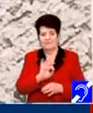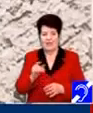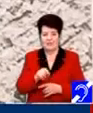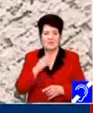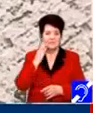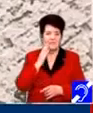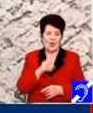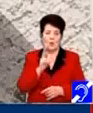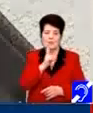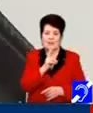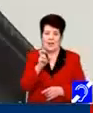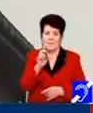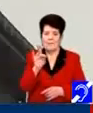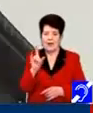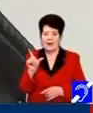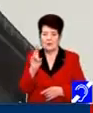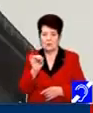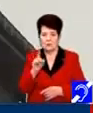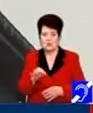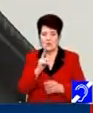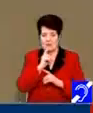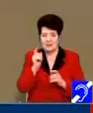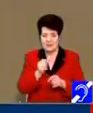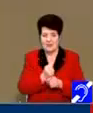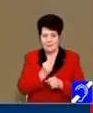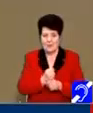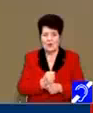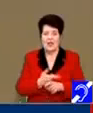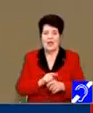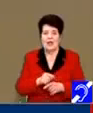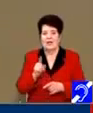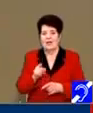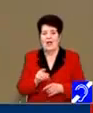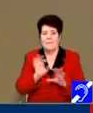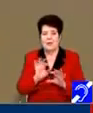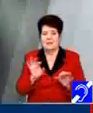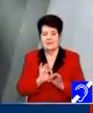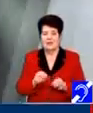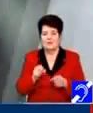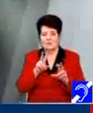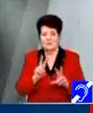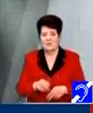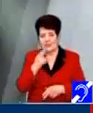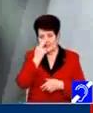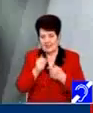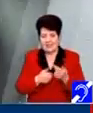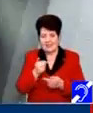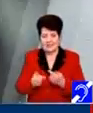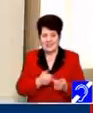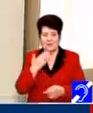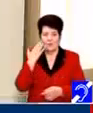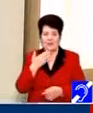român Constantin Brâncuș. Casa regală le-a ales drept dar de nuntă, datorită mesajului special, un omagiu adus tradițiilor și